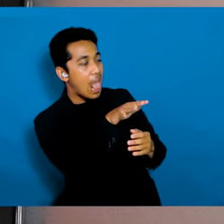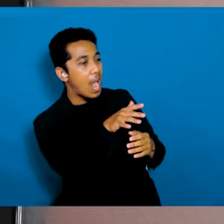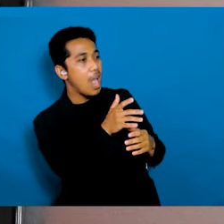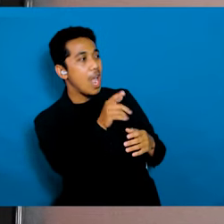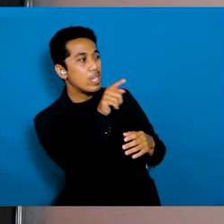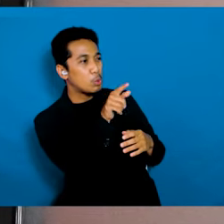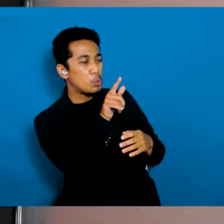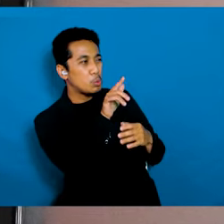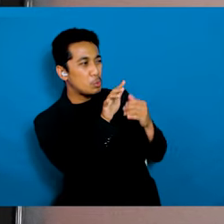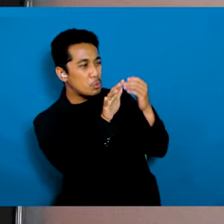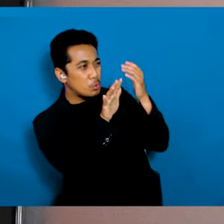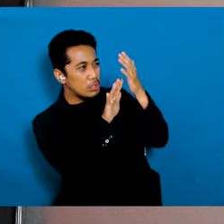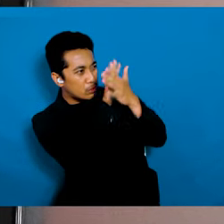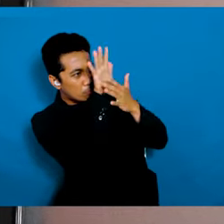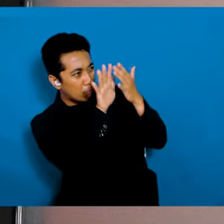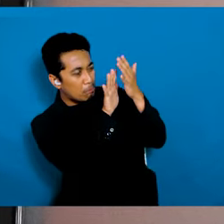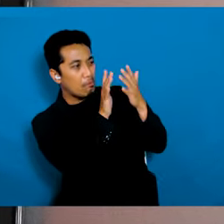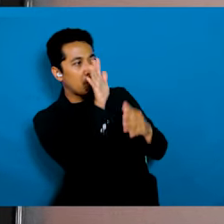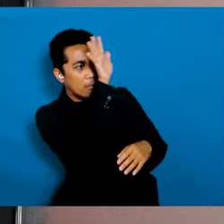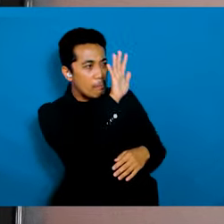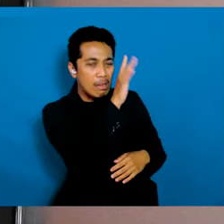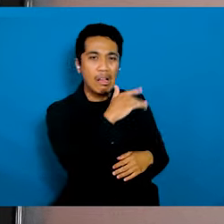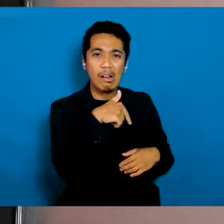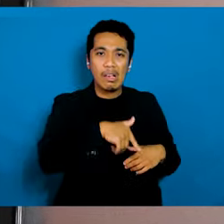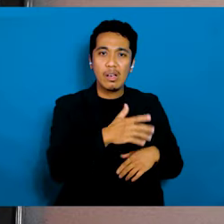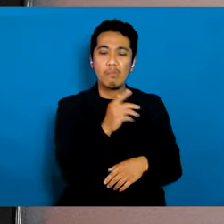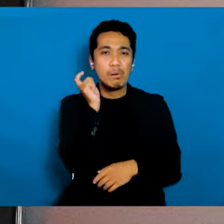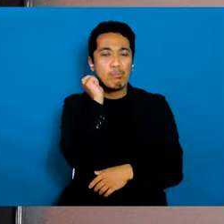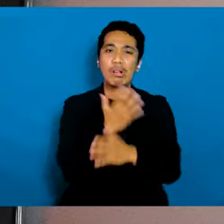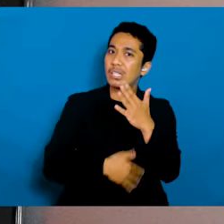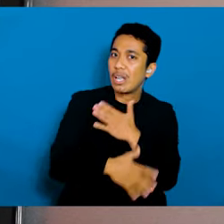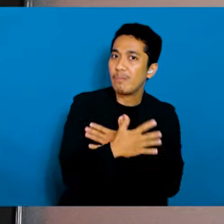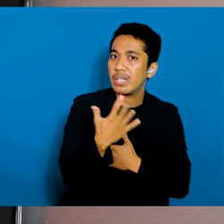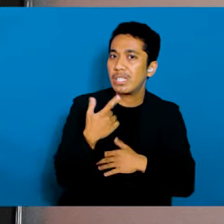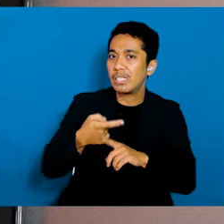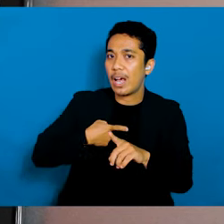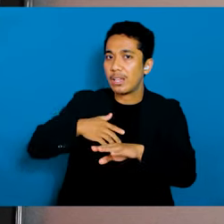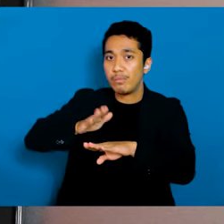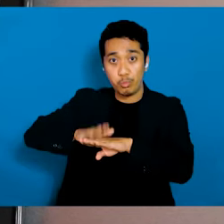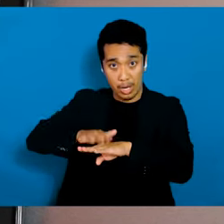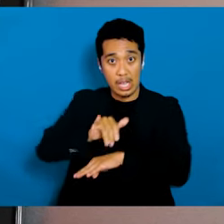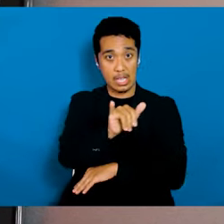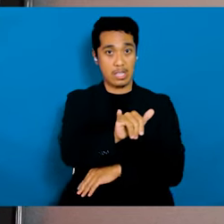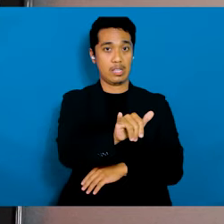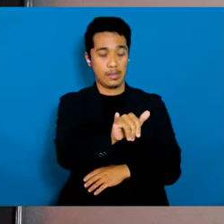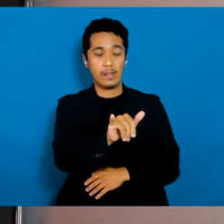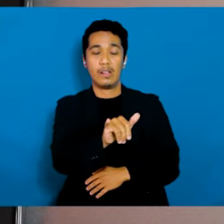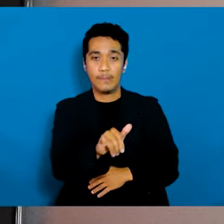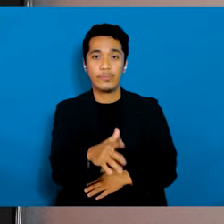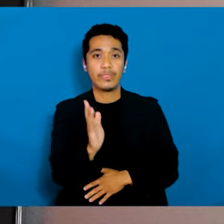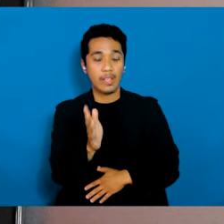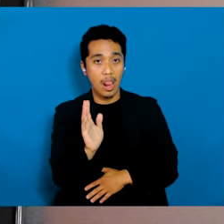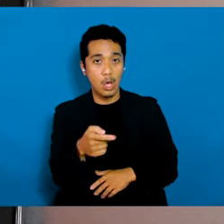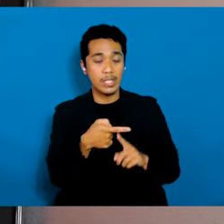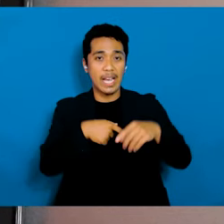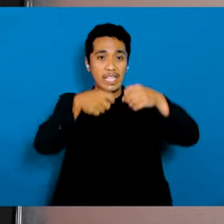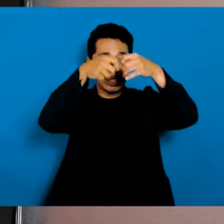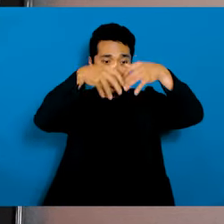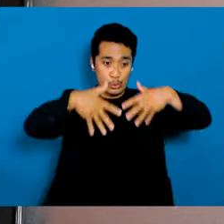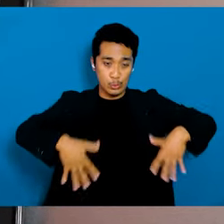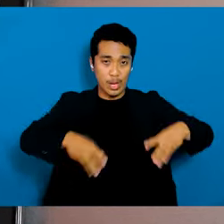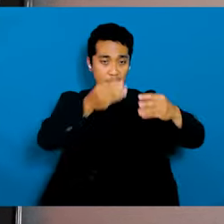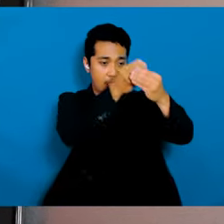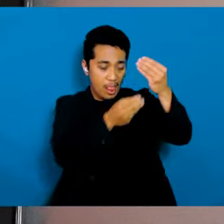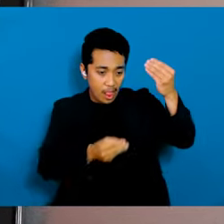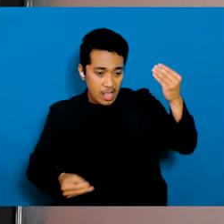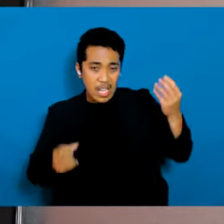boleh dibilang adalah gambaran perempuan, kondisi perempuan difabel sekarang ini dari kulturalnya begitu ya, secara kultural.